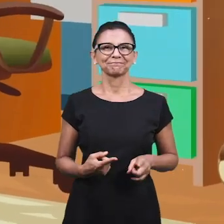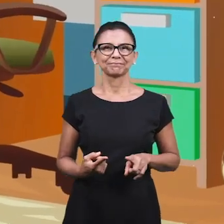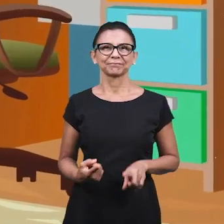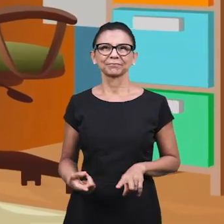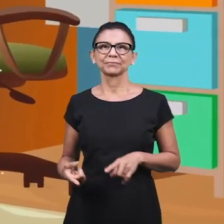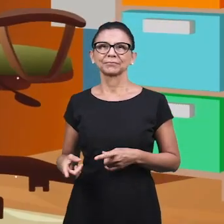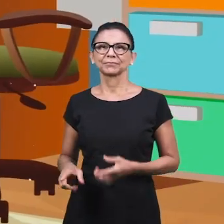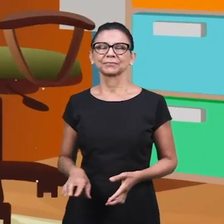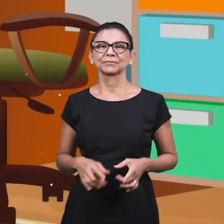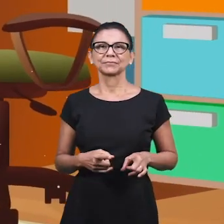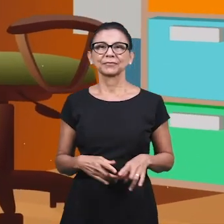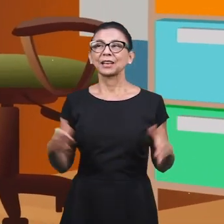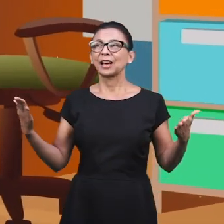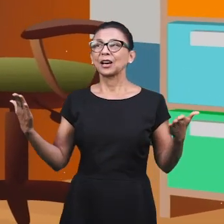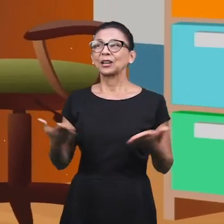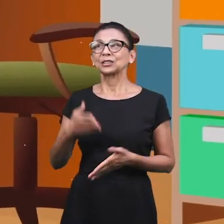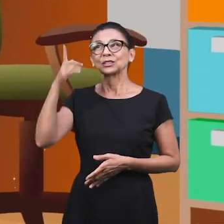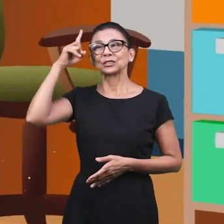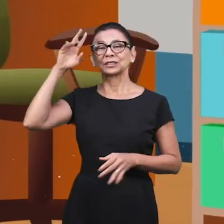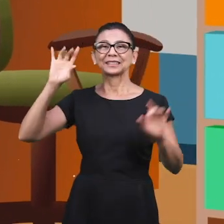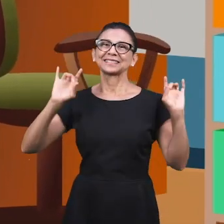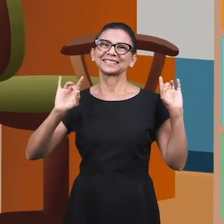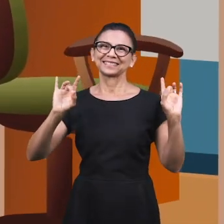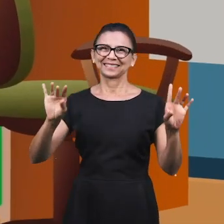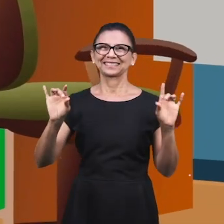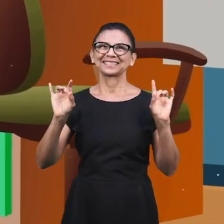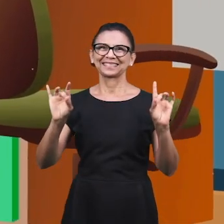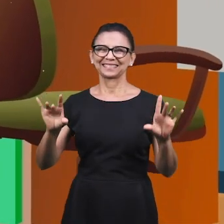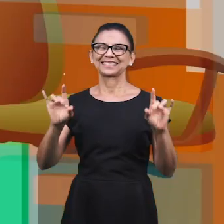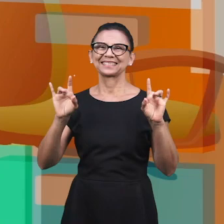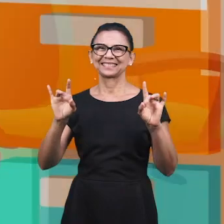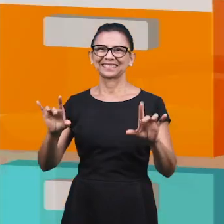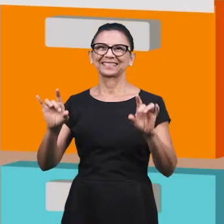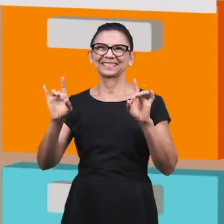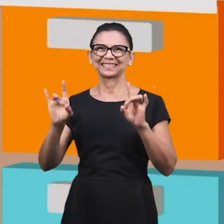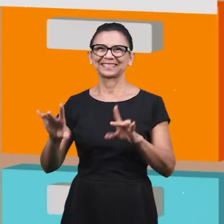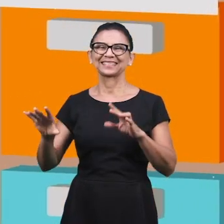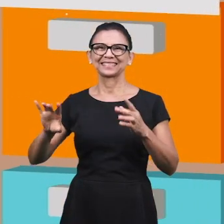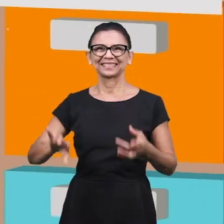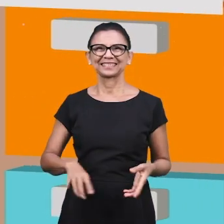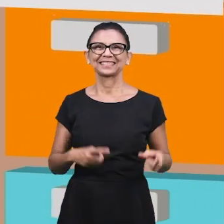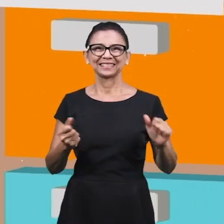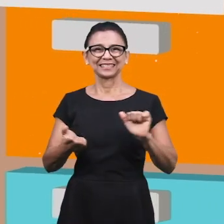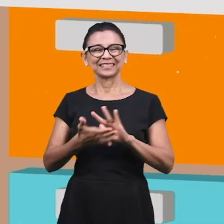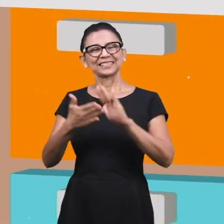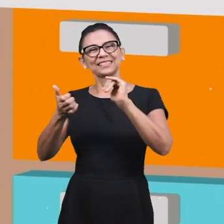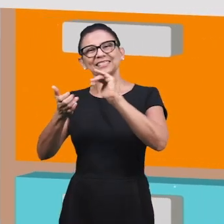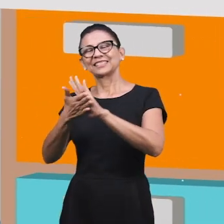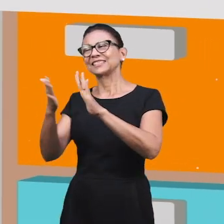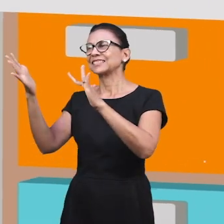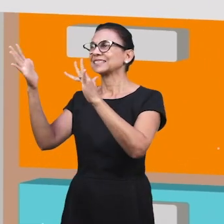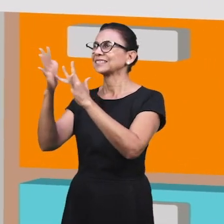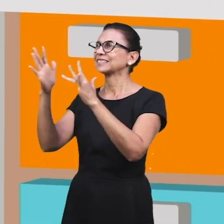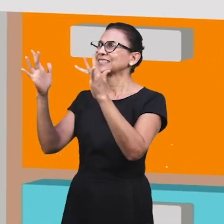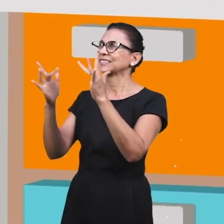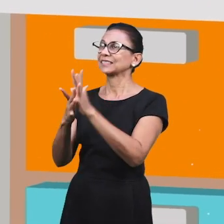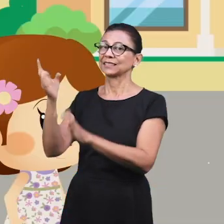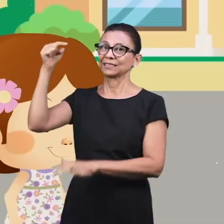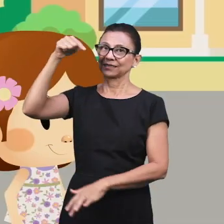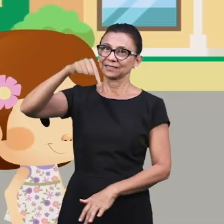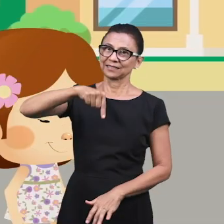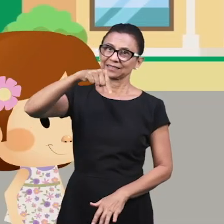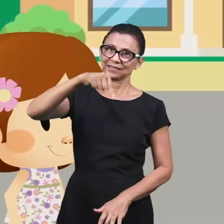Hoje é o grande dia, é dia de louvar. Louvemos a Jesus que está neste